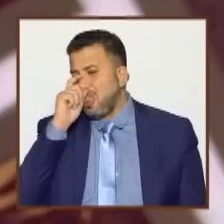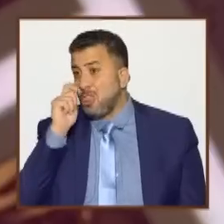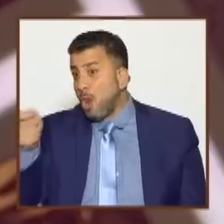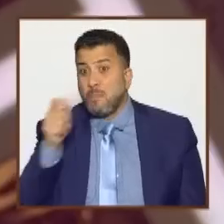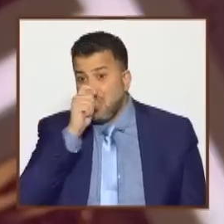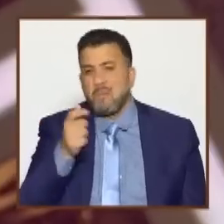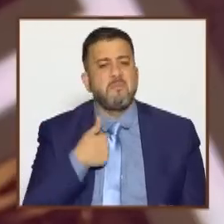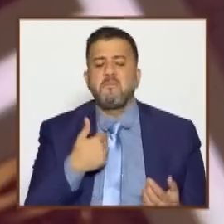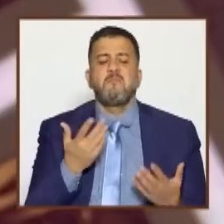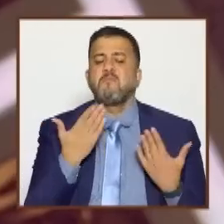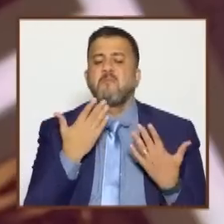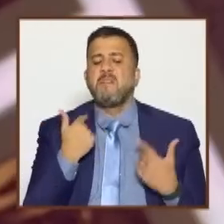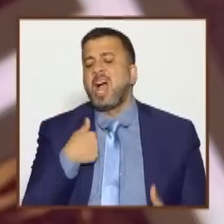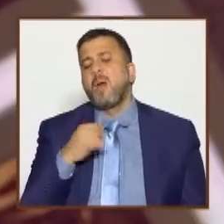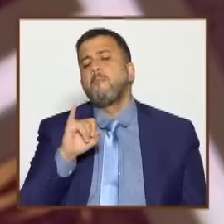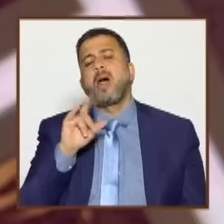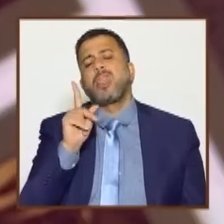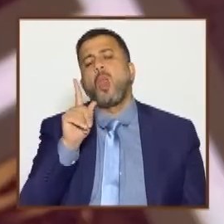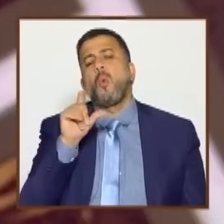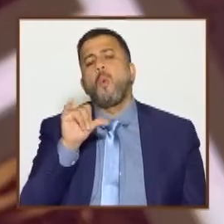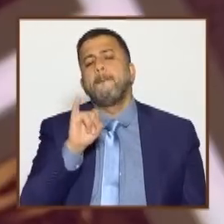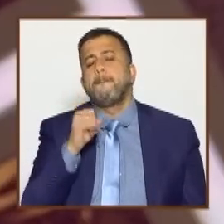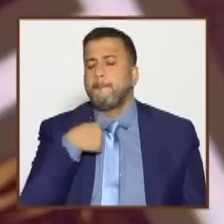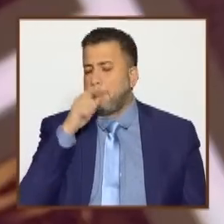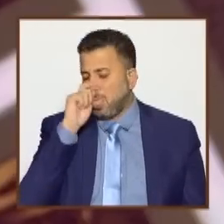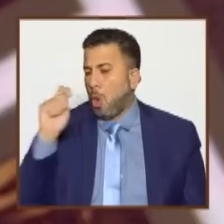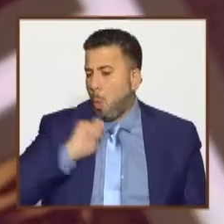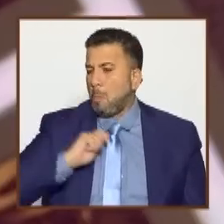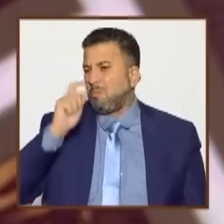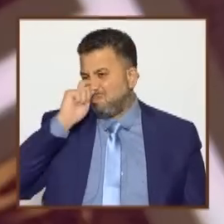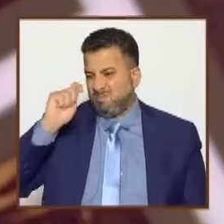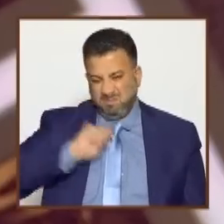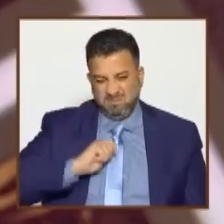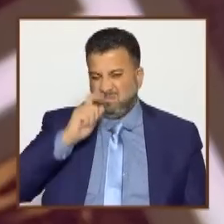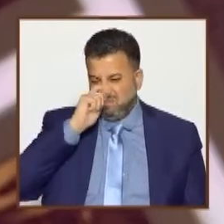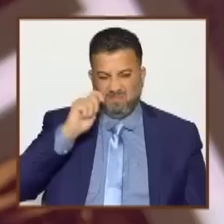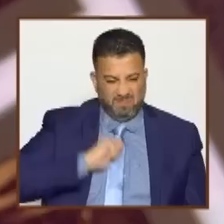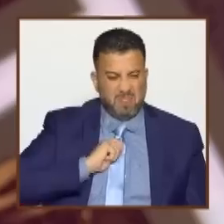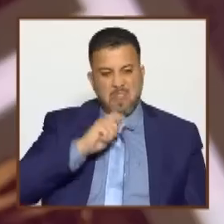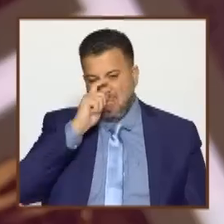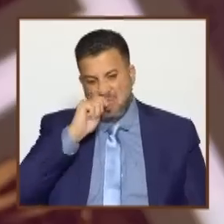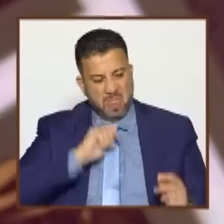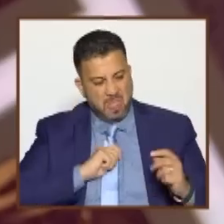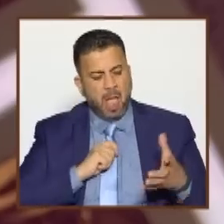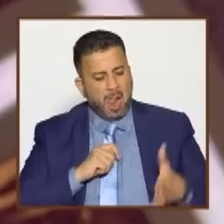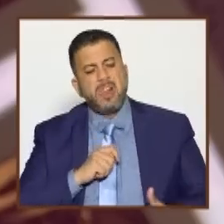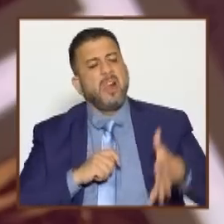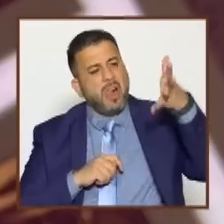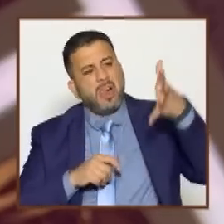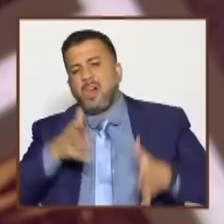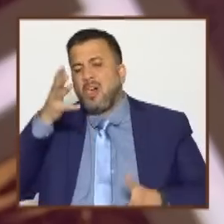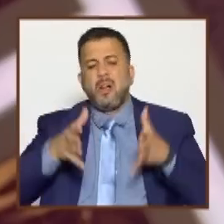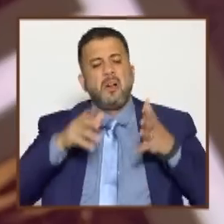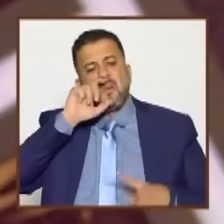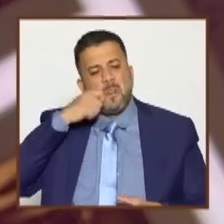أحد، وفيه إذلال لنفسه، ها كأنه والعياذ بالله ما مر عليه أحد إلا ظلمه، صغير كبير،